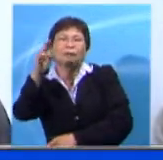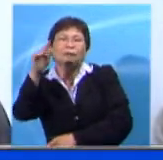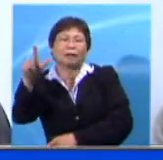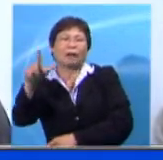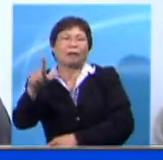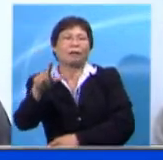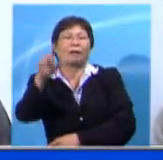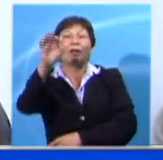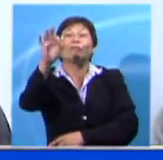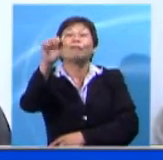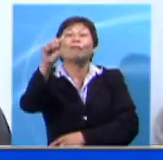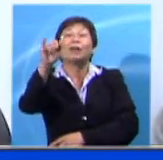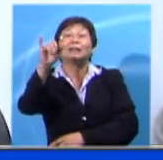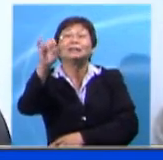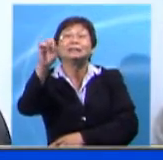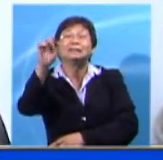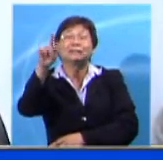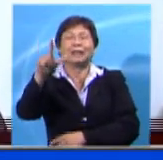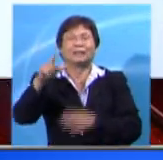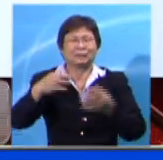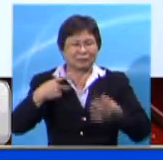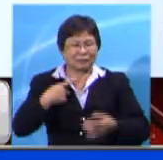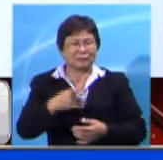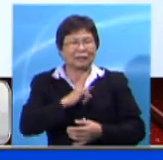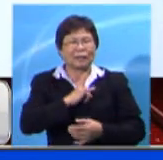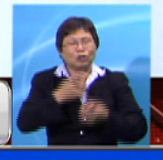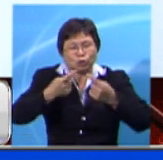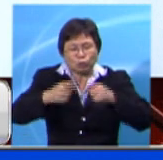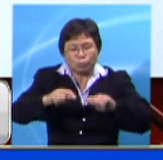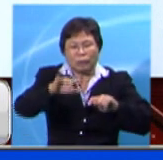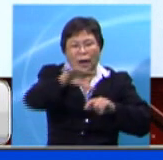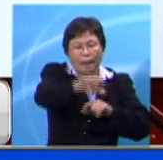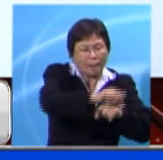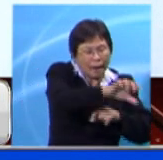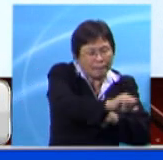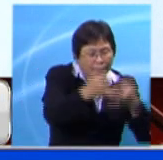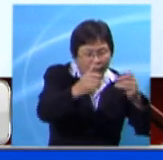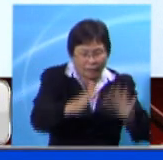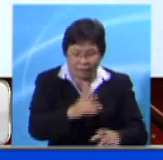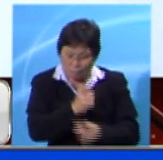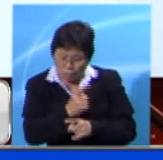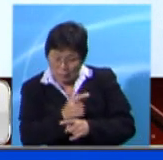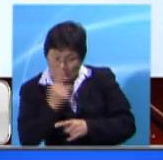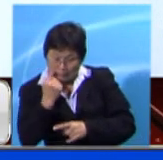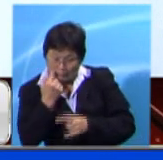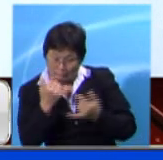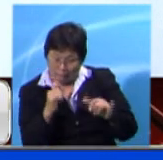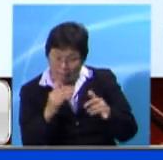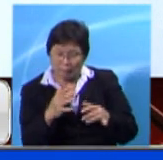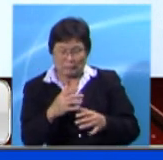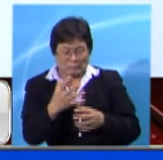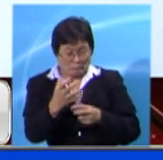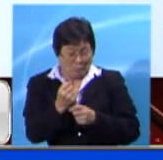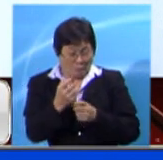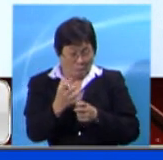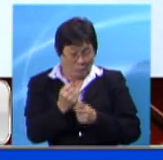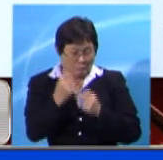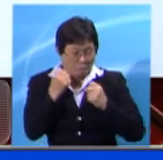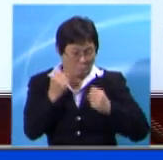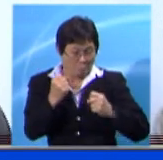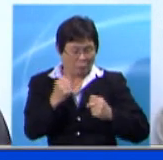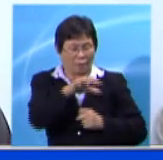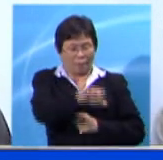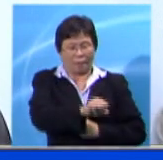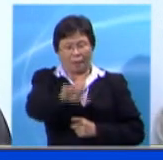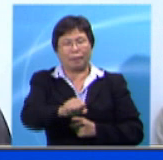Cuba mengambil players yang betul-betul nak main kemahuan yang tinggi sebab